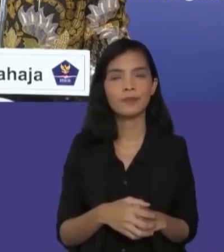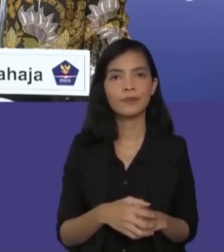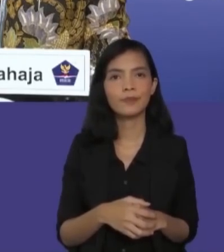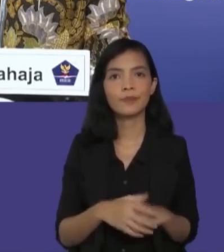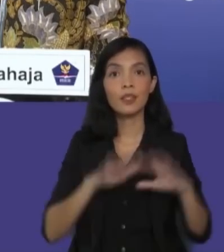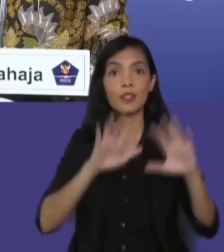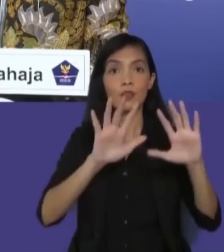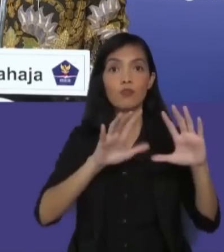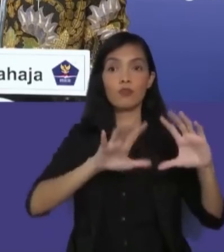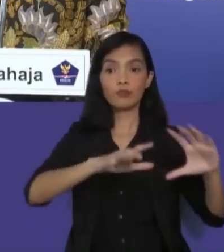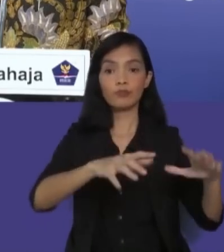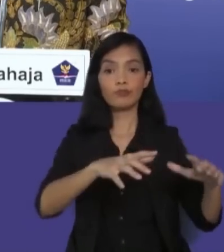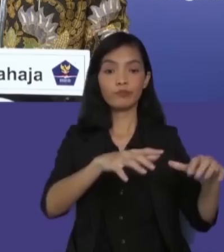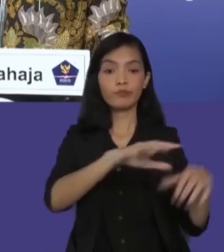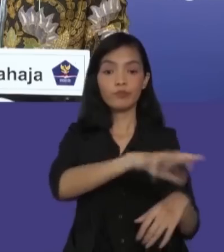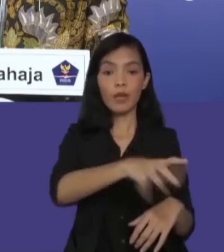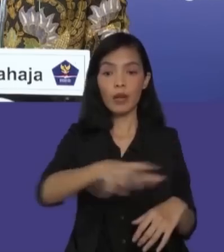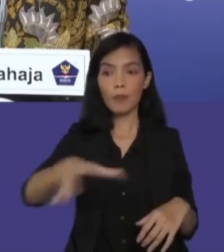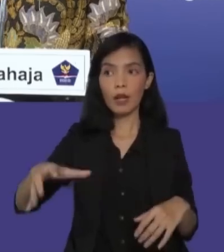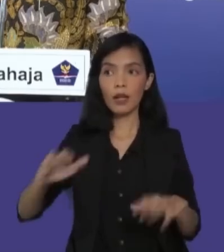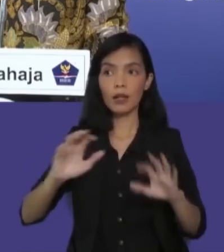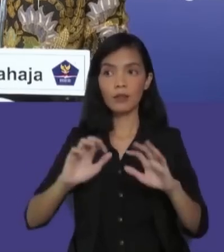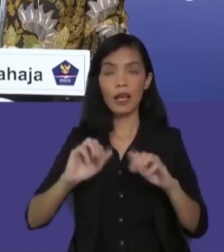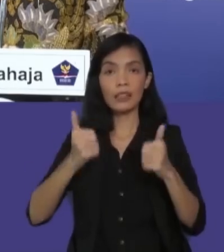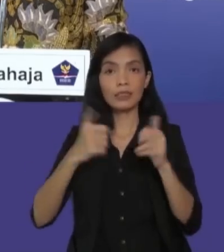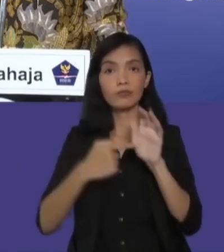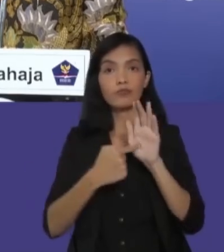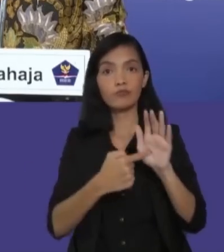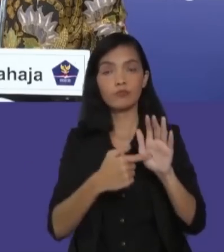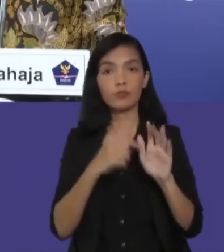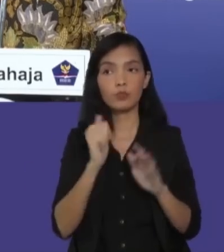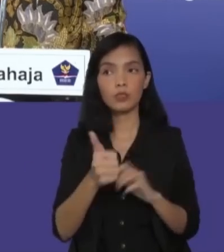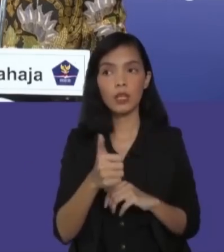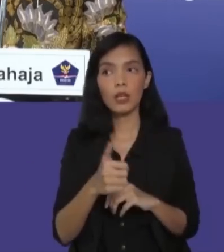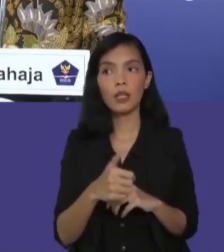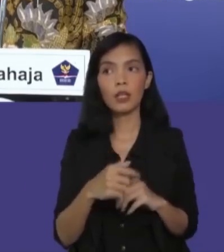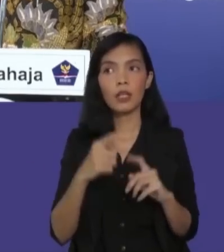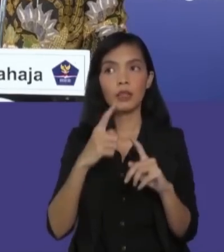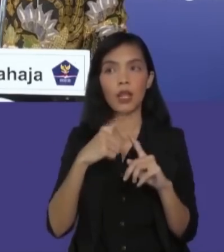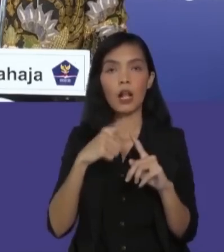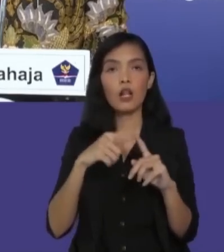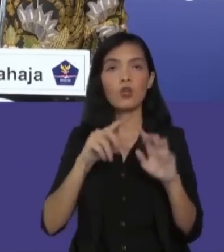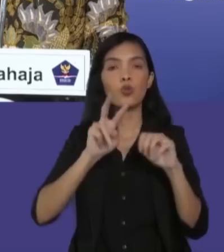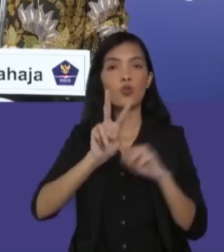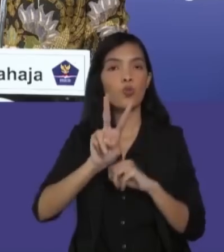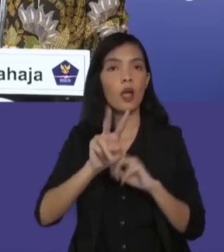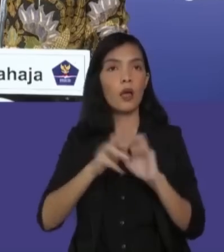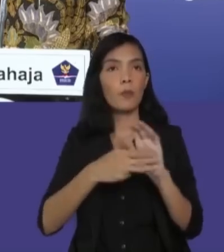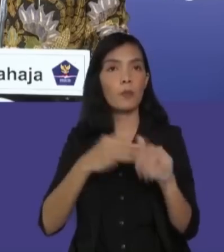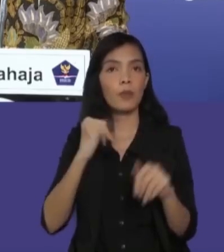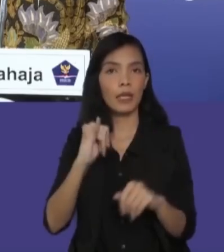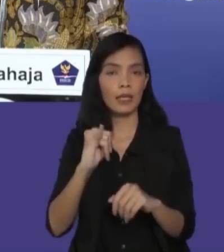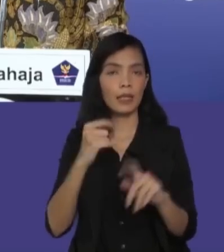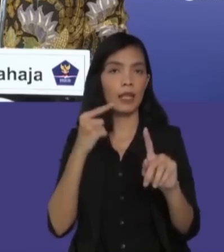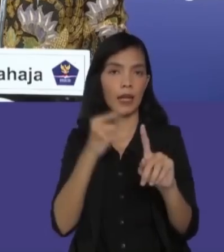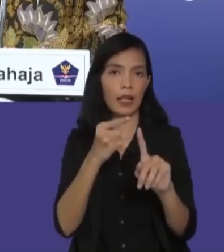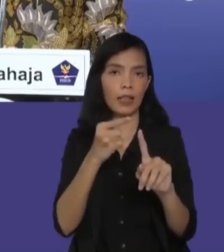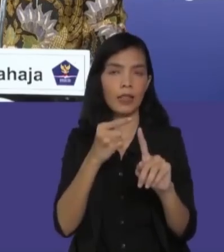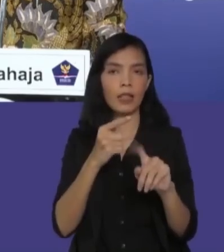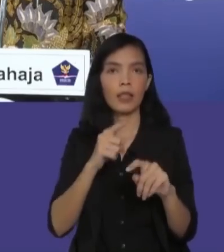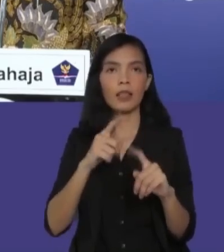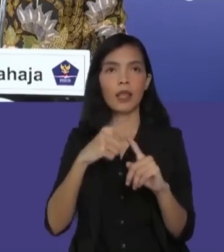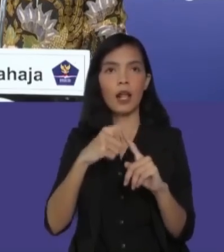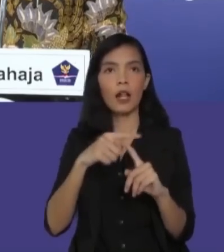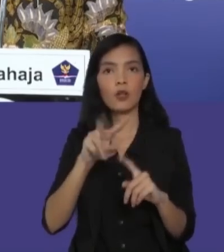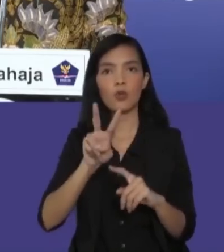10 produk sudah bisa dihasilkan pada tanggal 2 Mei, targetnya. Ya. Pada